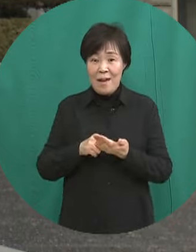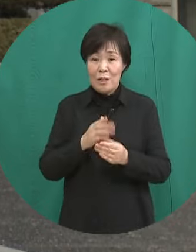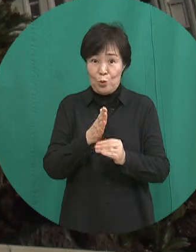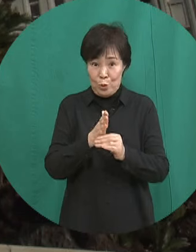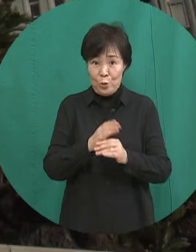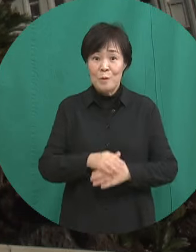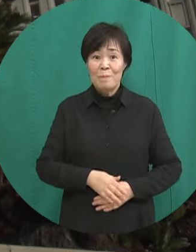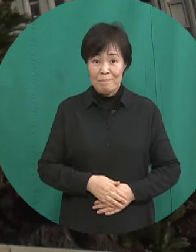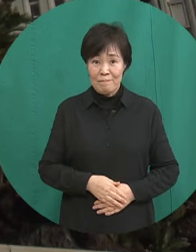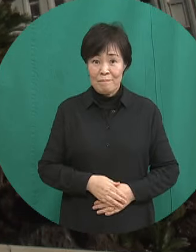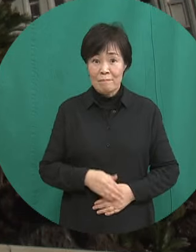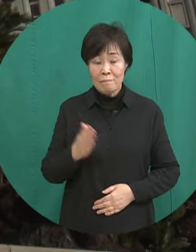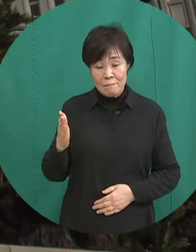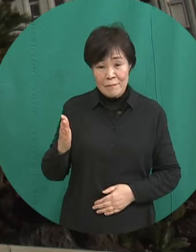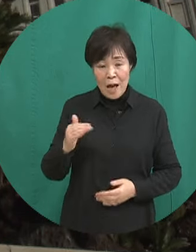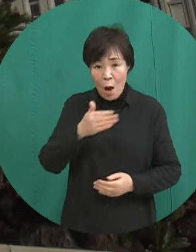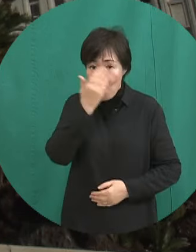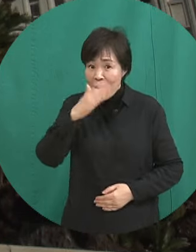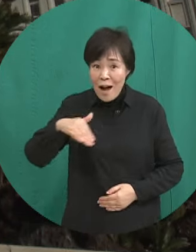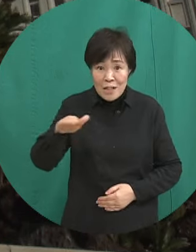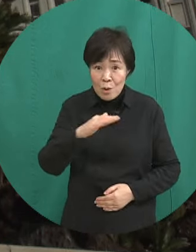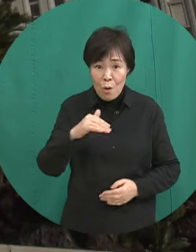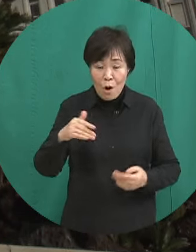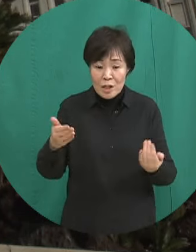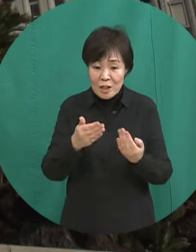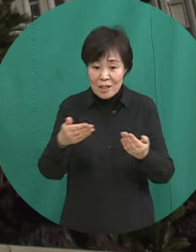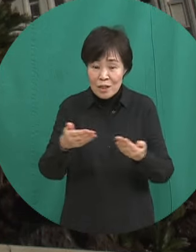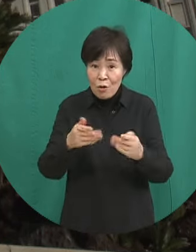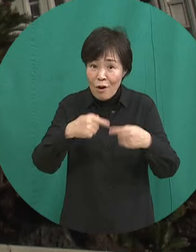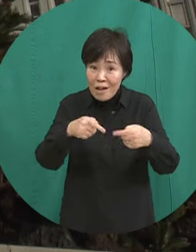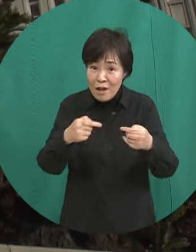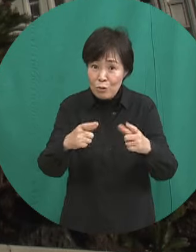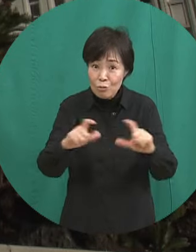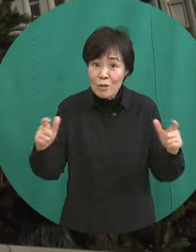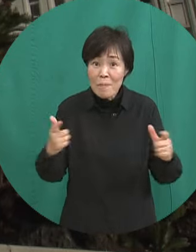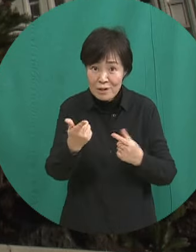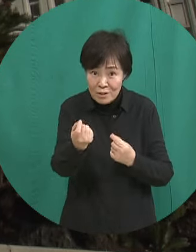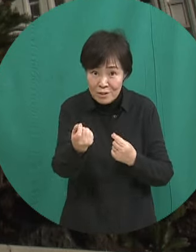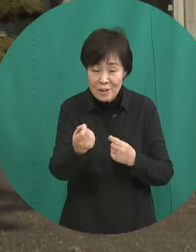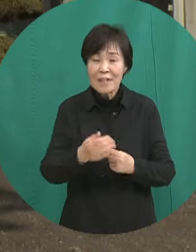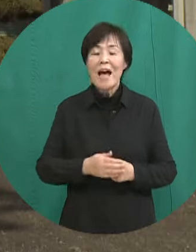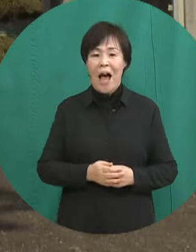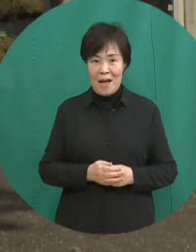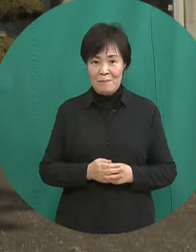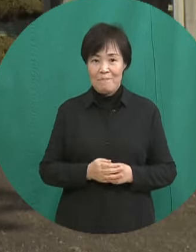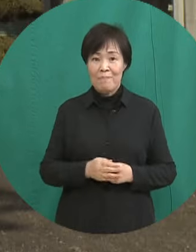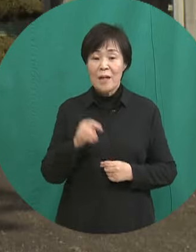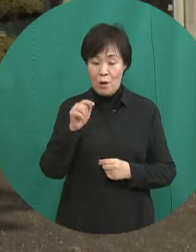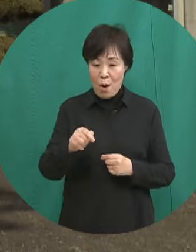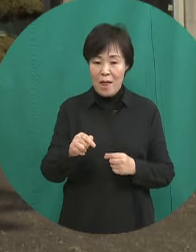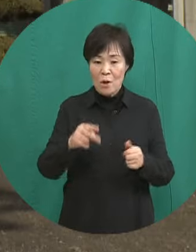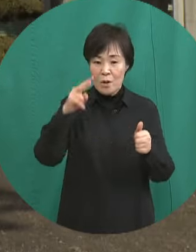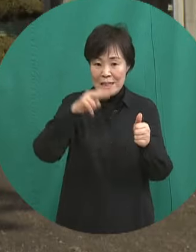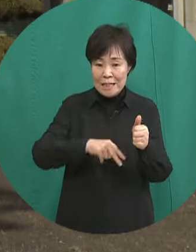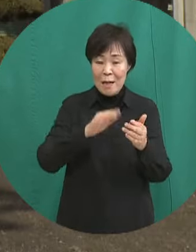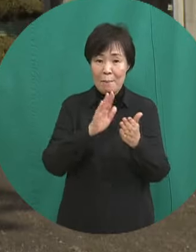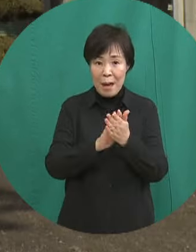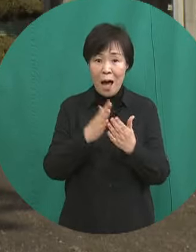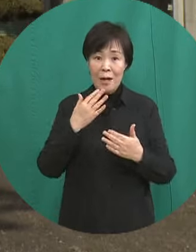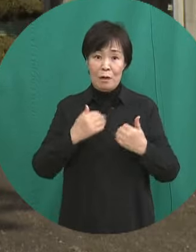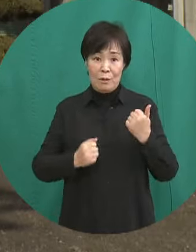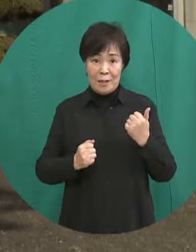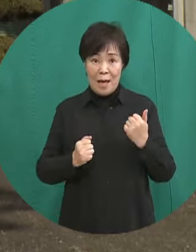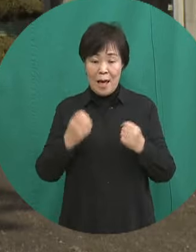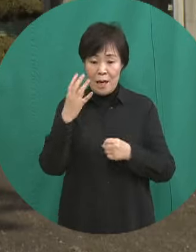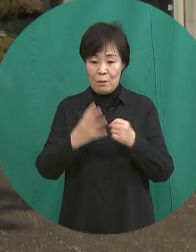ています。 愛媛県への若者の就職が進んでいる感じですか？ はい、蘇生対象者の認定を受けた学生